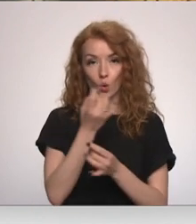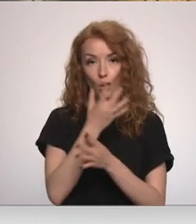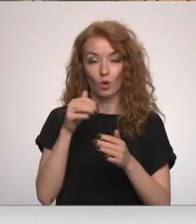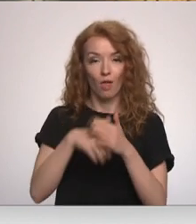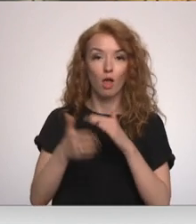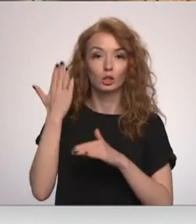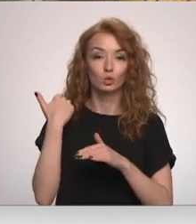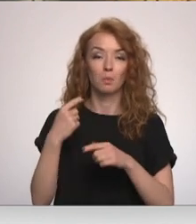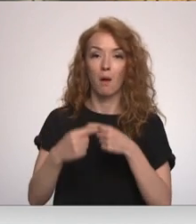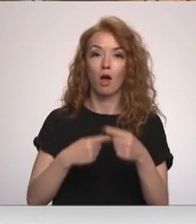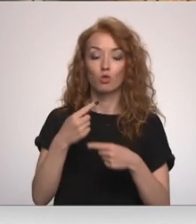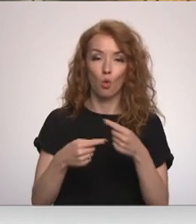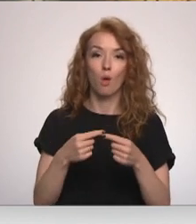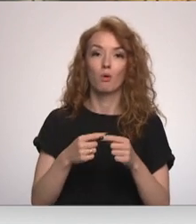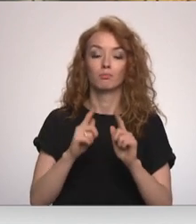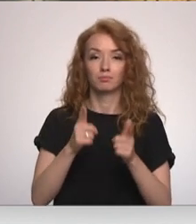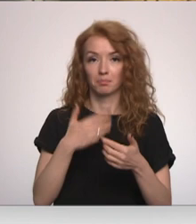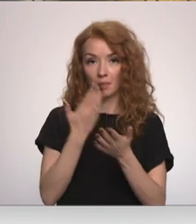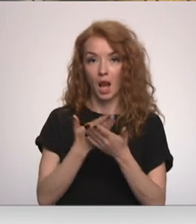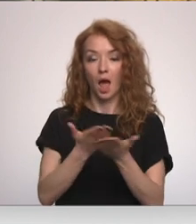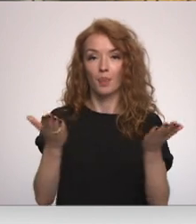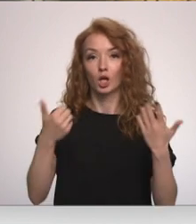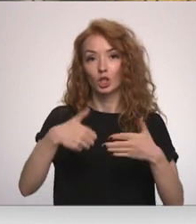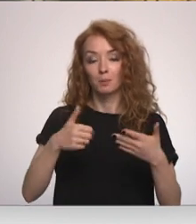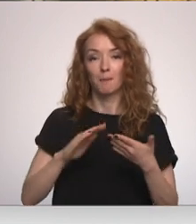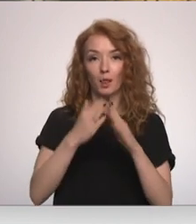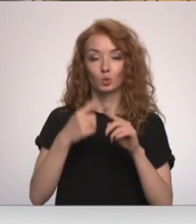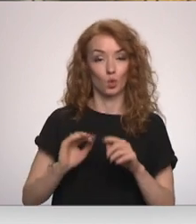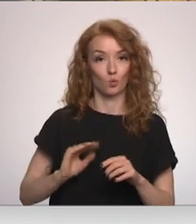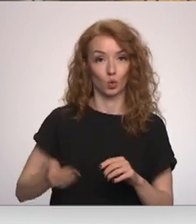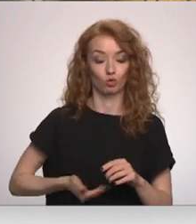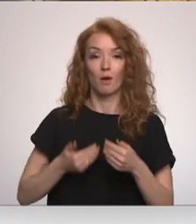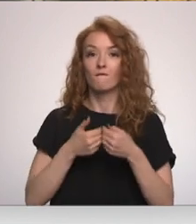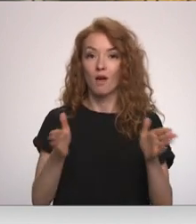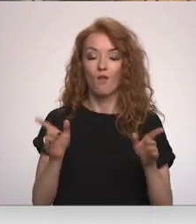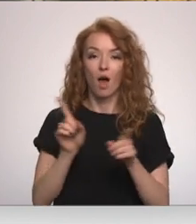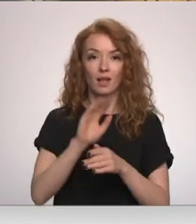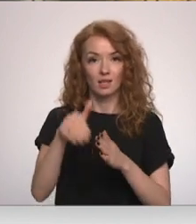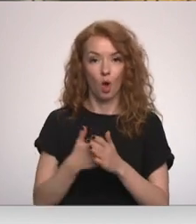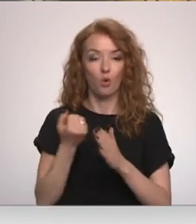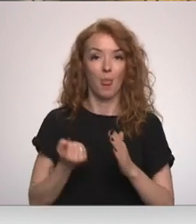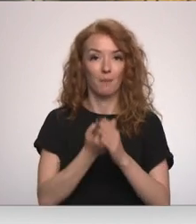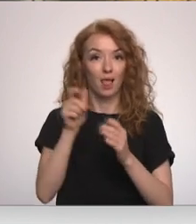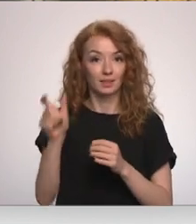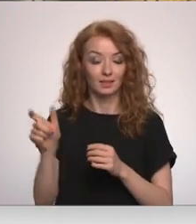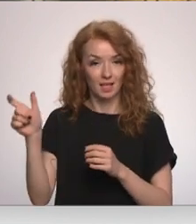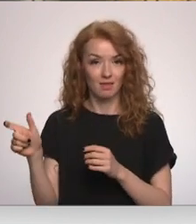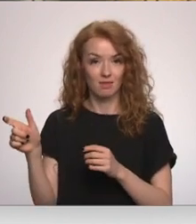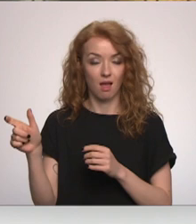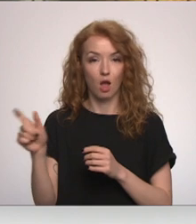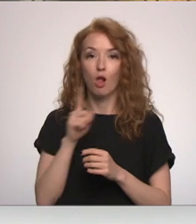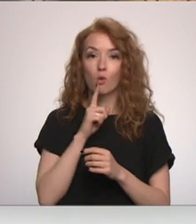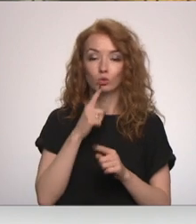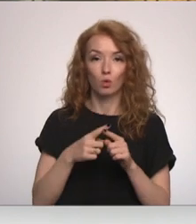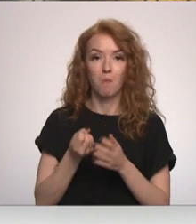mantojuma plašākai publikai gatavas atklāt 60 pilis un muižas, durvis ver arī jauni akcijas atbalstītāji. Pie viņiem Lūdzes un